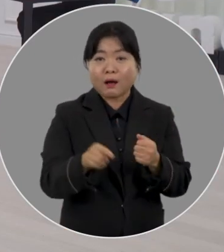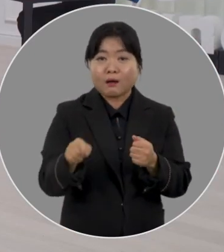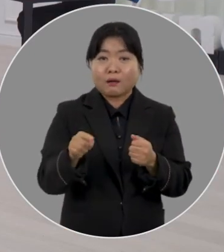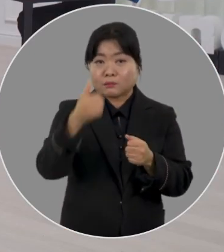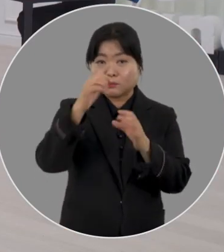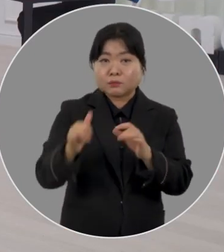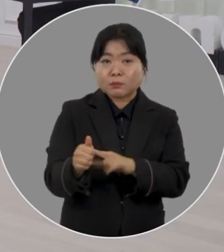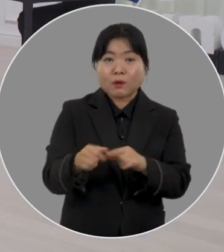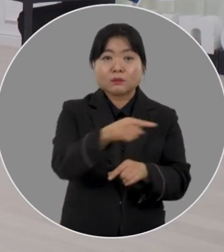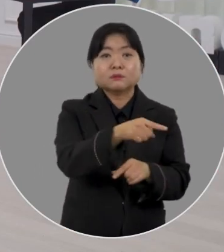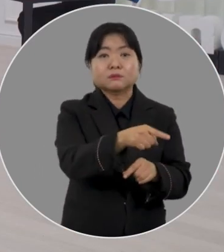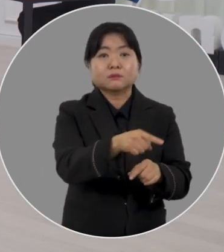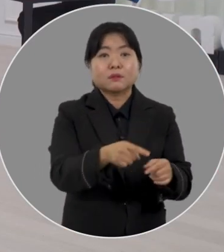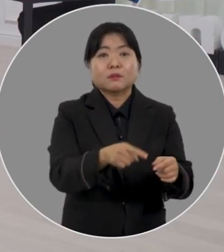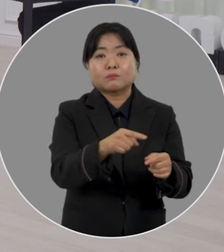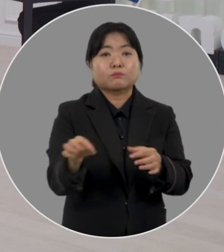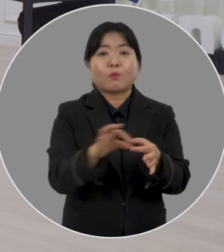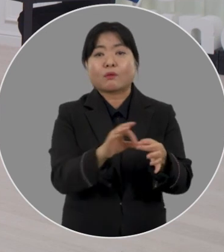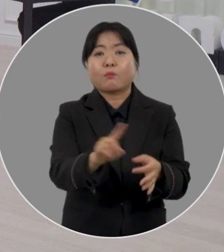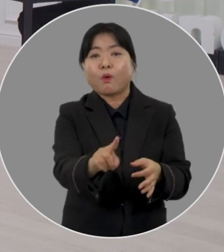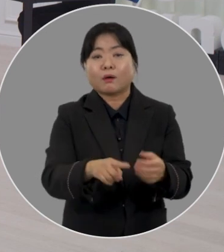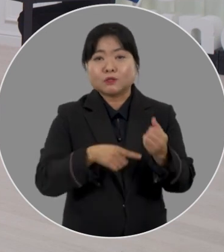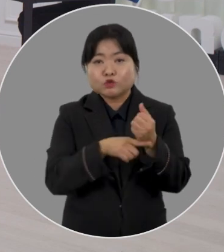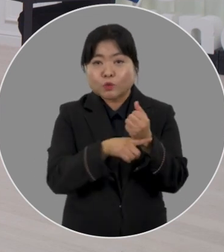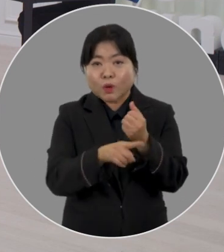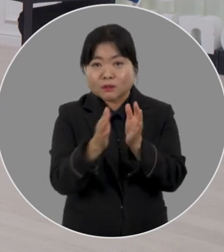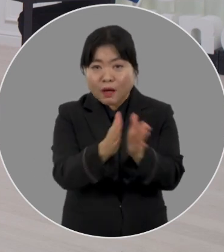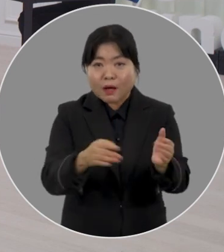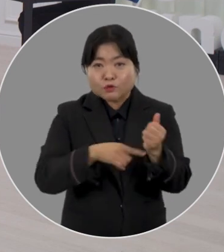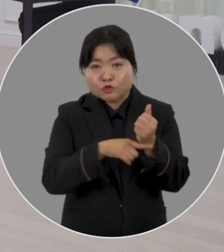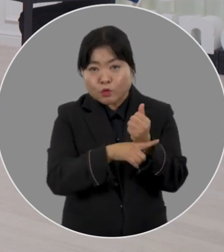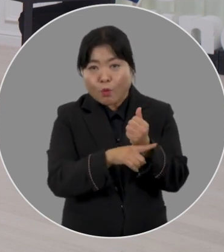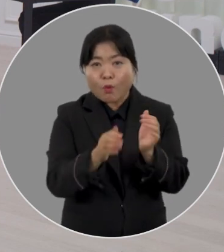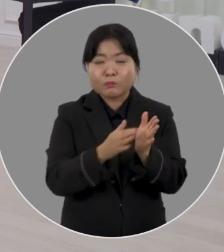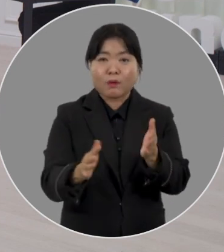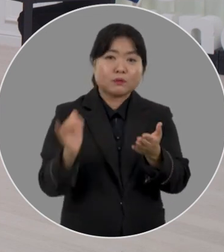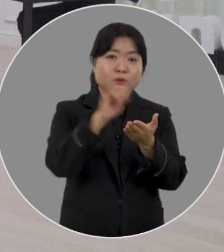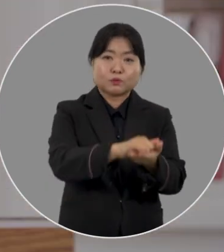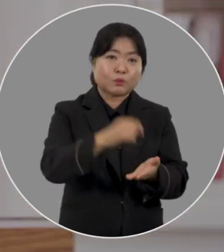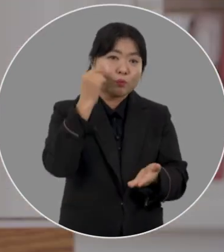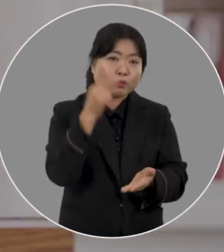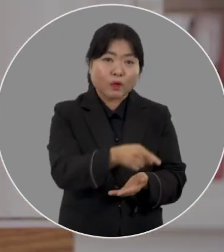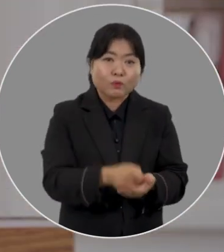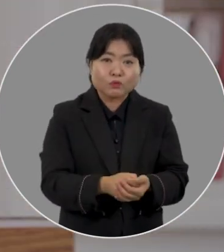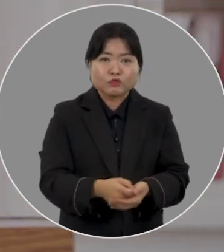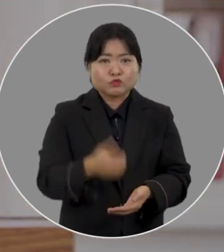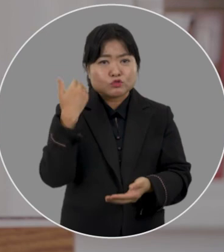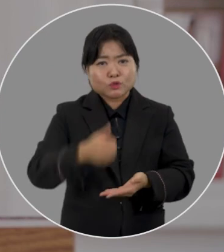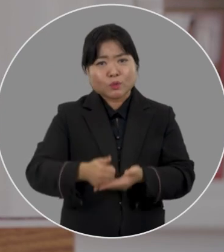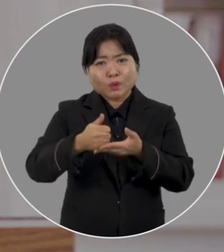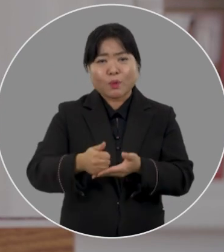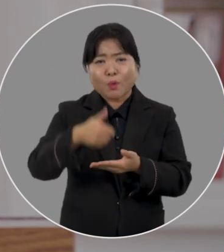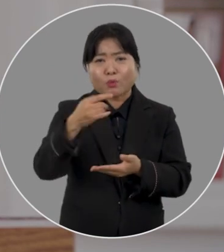사람과 당신이 무슨 상관관계냐고 이제 취조가 시작돼서 네. 입국도 못하고 누구나